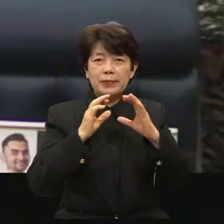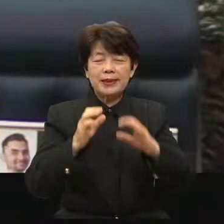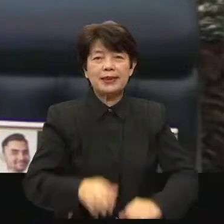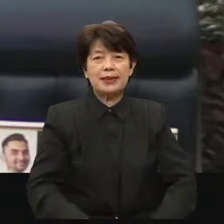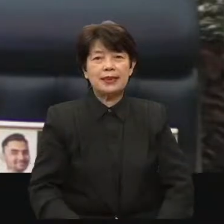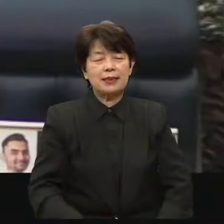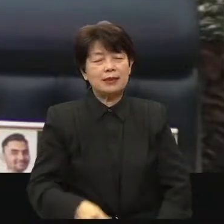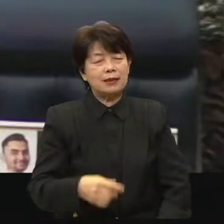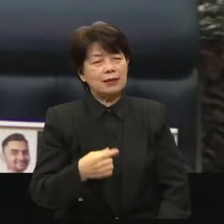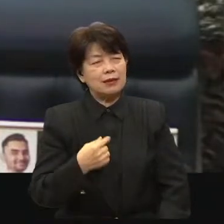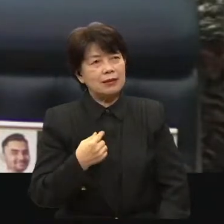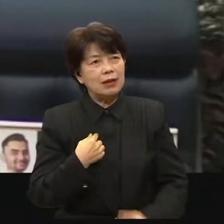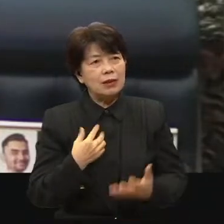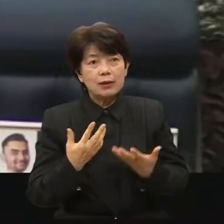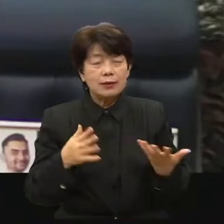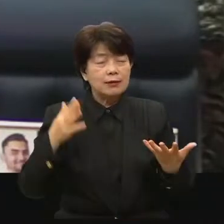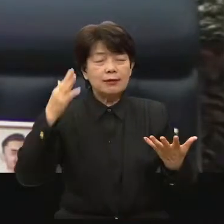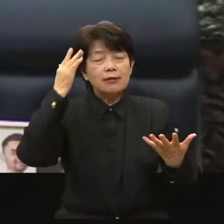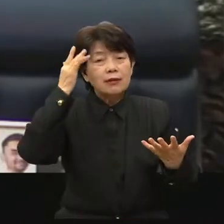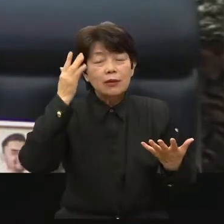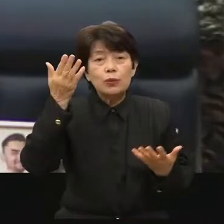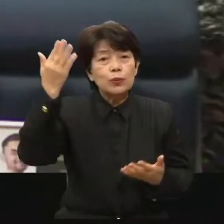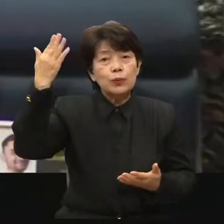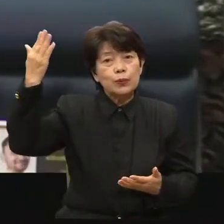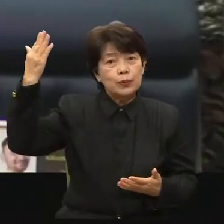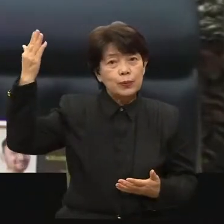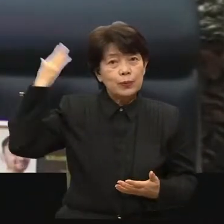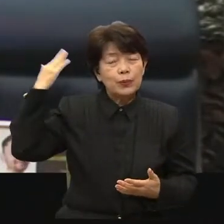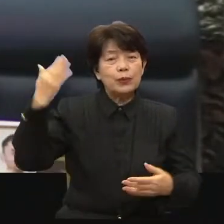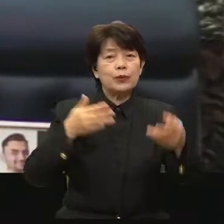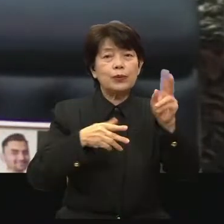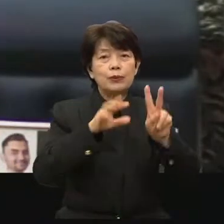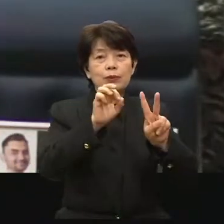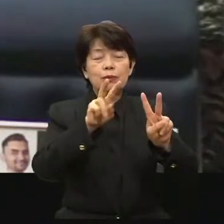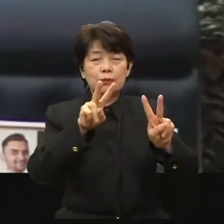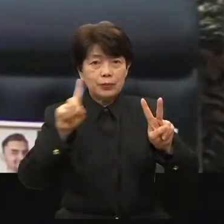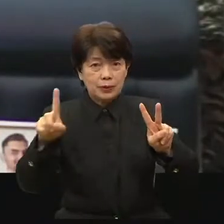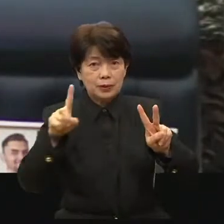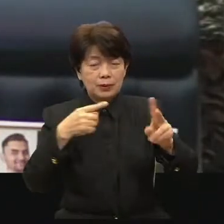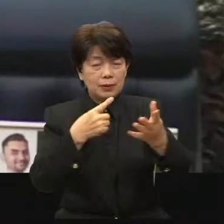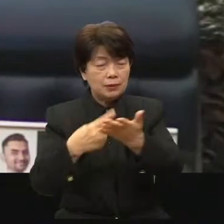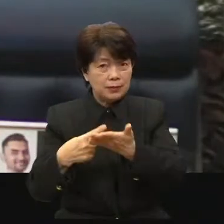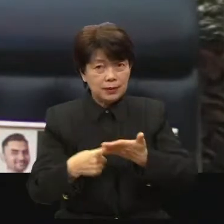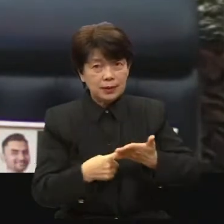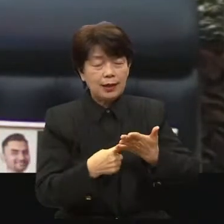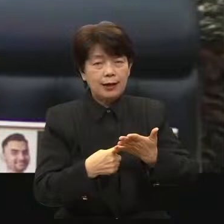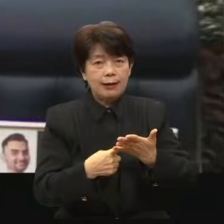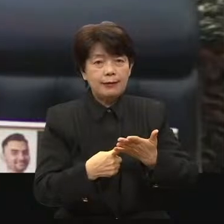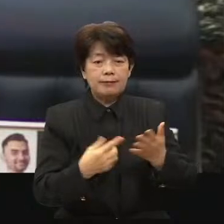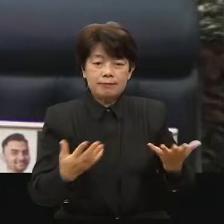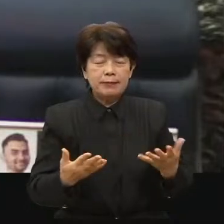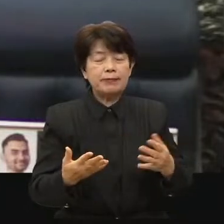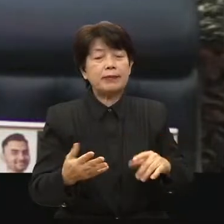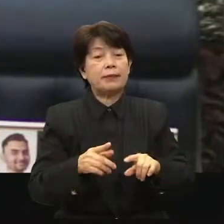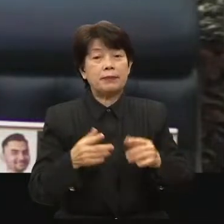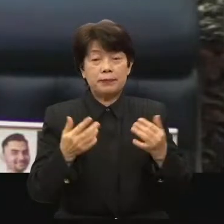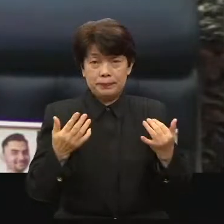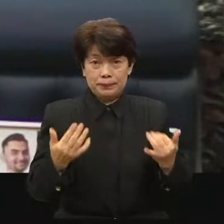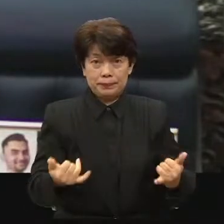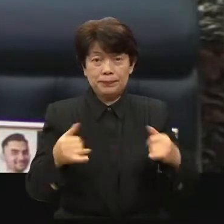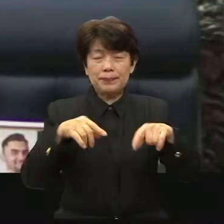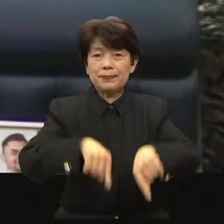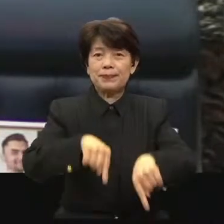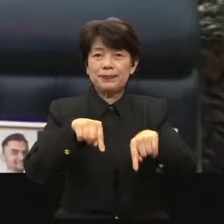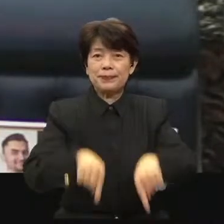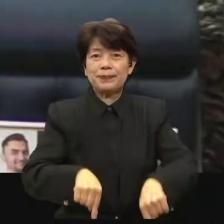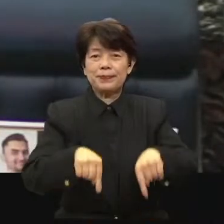pasti apa yang telah dibincang dalam mesyuarat Jemaah Menteri pada masa tu, tetapi setakat ini keputusan oleh